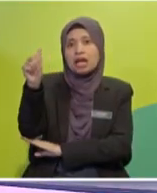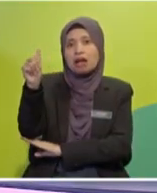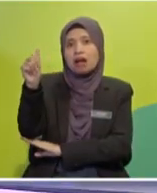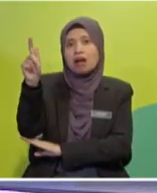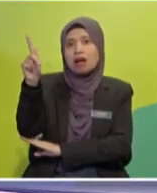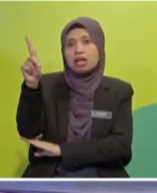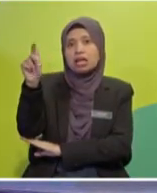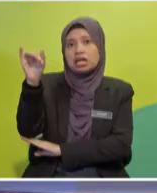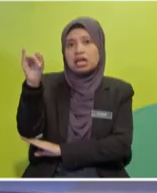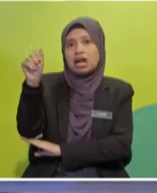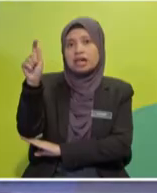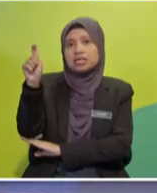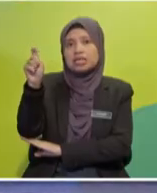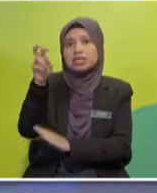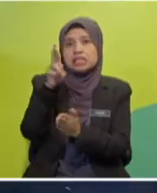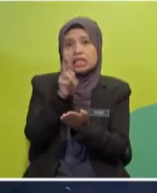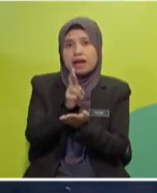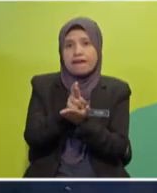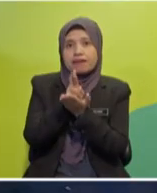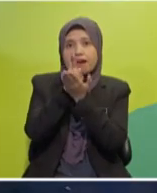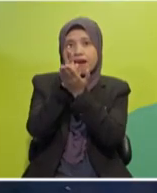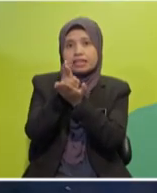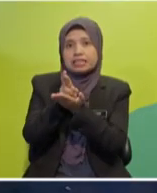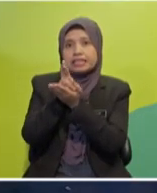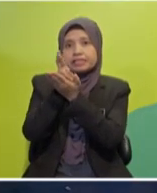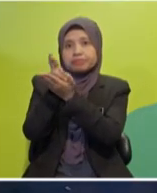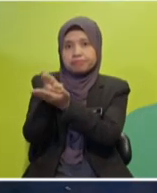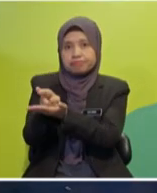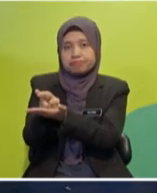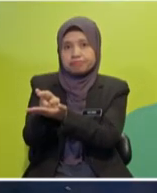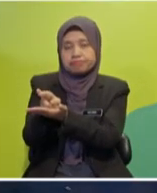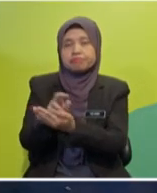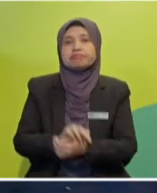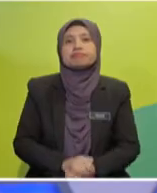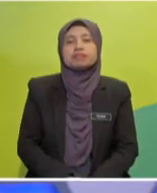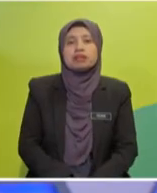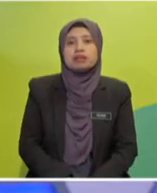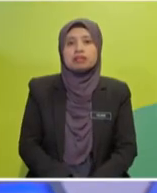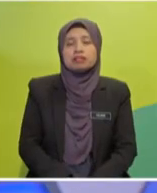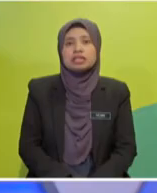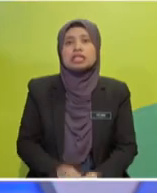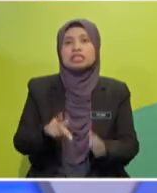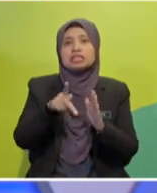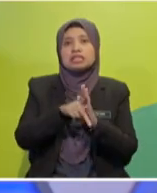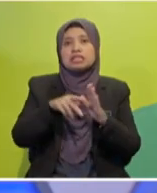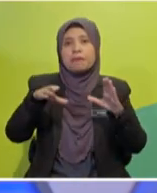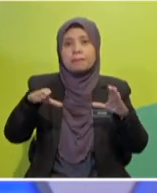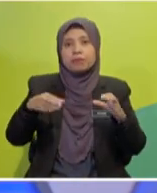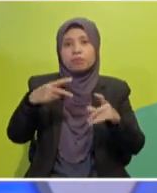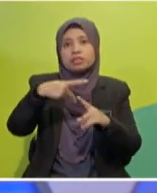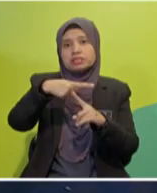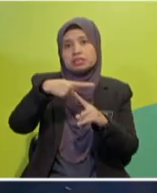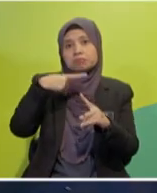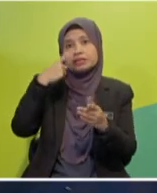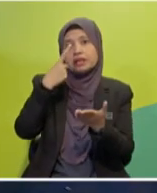K-I-T Kit. Rakit. Wah, pandailah ni. Betul. Sangat-sangat betul. Rakit diperbuat daripada apa ya rakit tu?